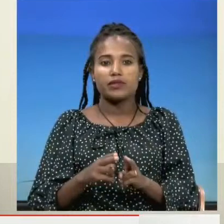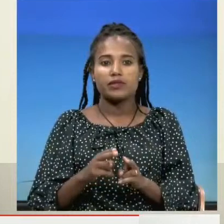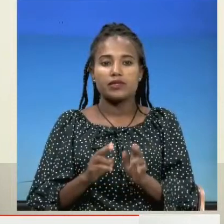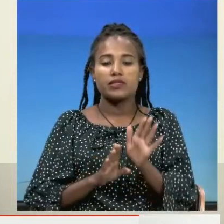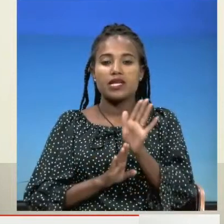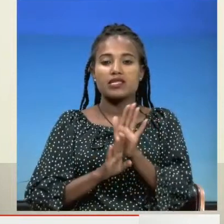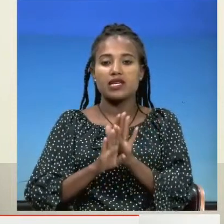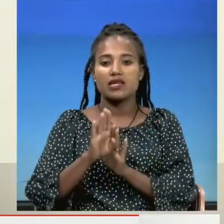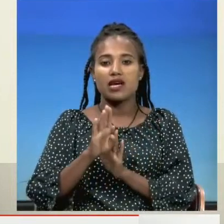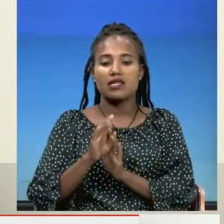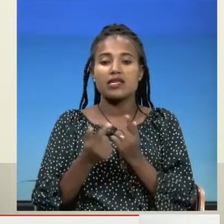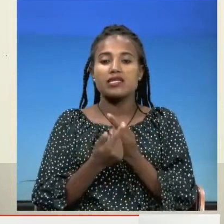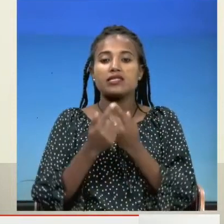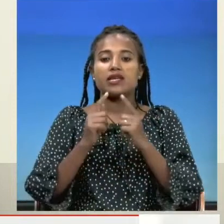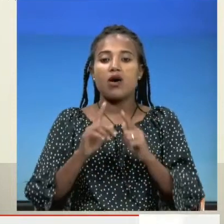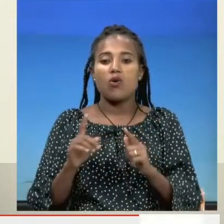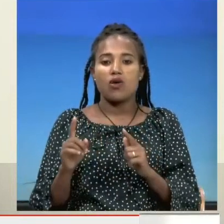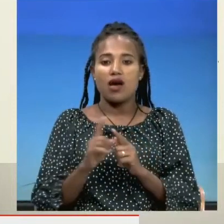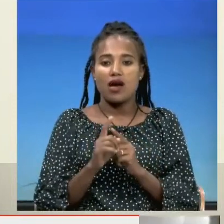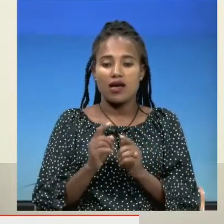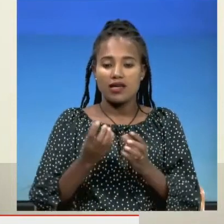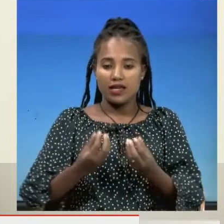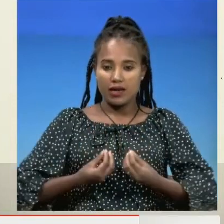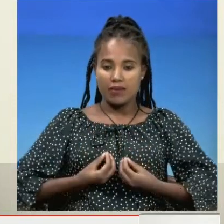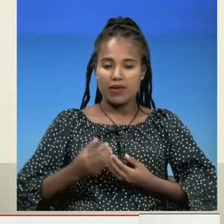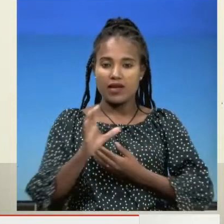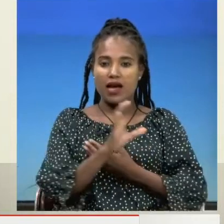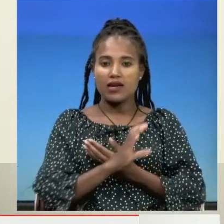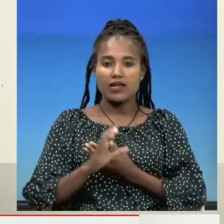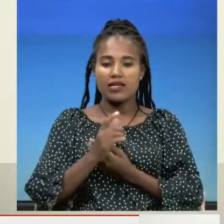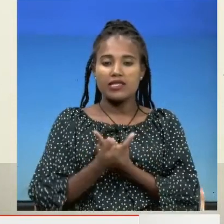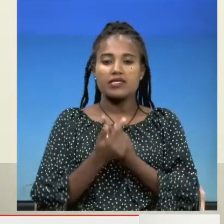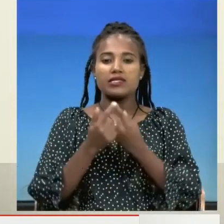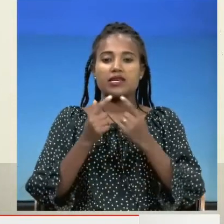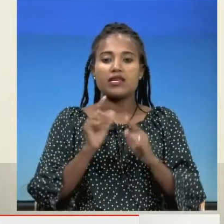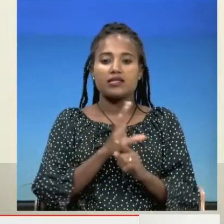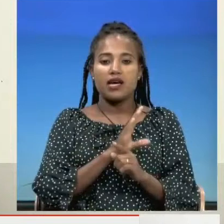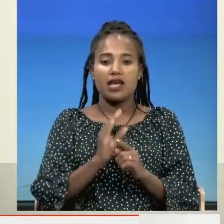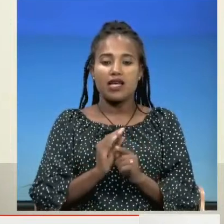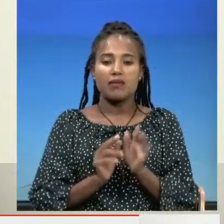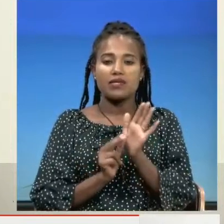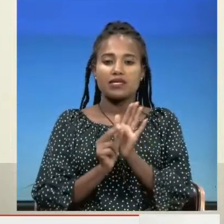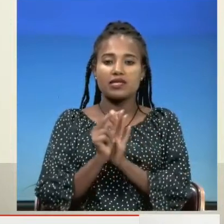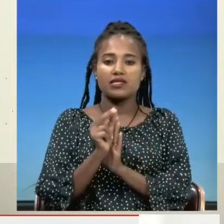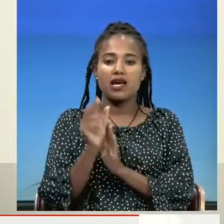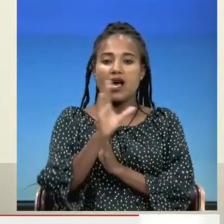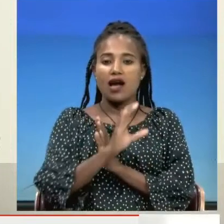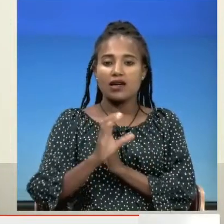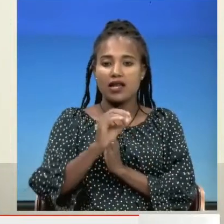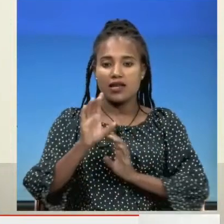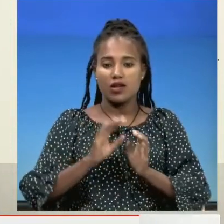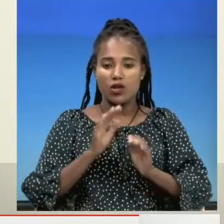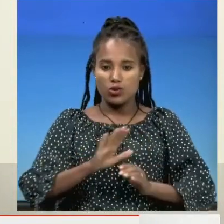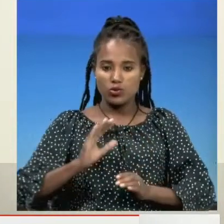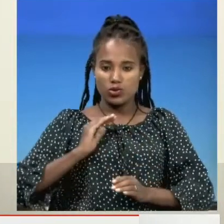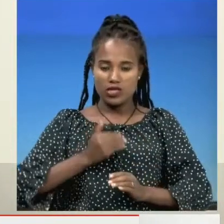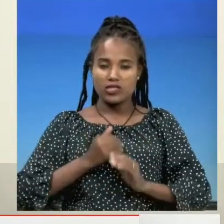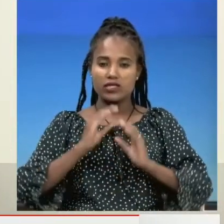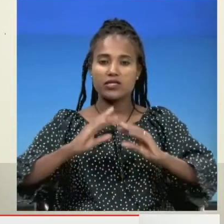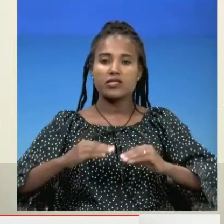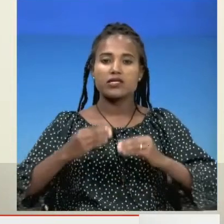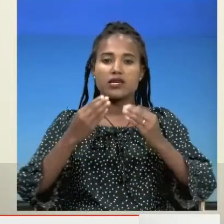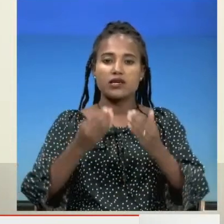እንድናወጣት ነፃ ሆና የተረከብናትን አገር ነፃና የበለጸገች አድርገን ለልጆቻችን